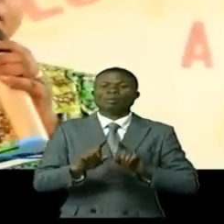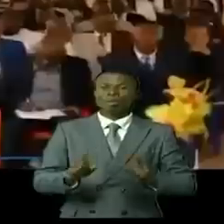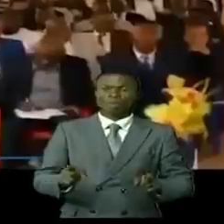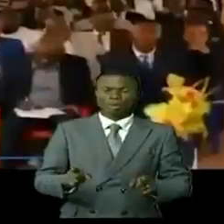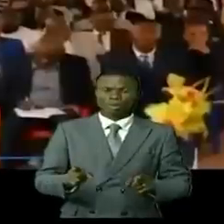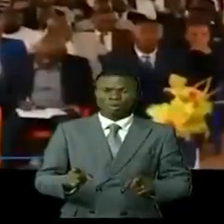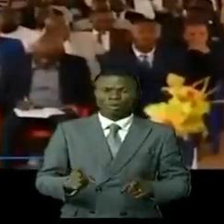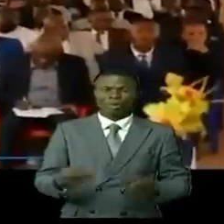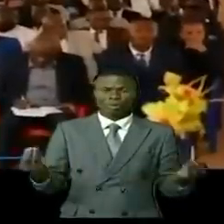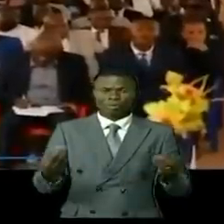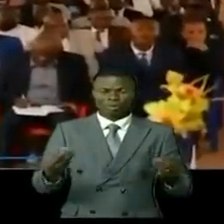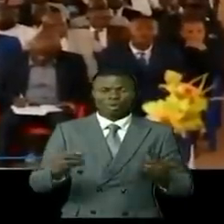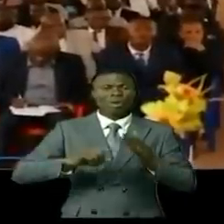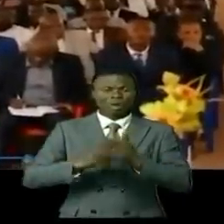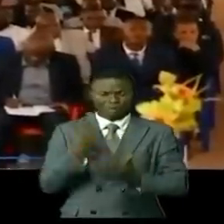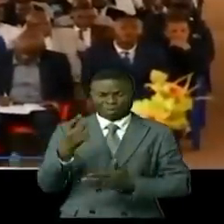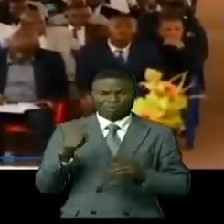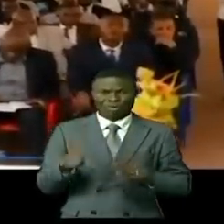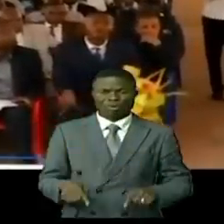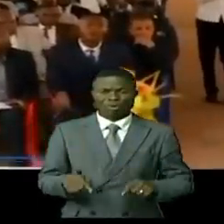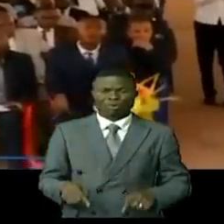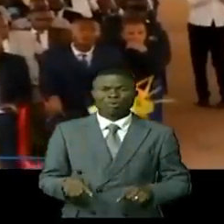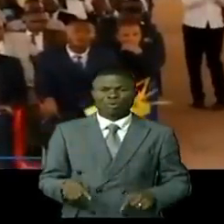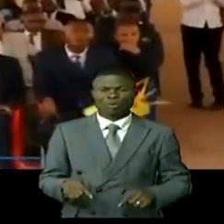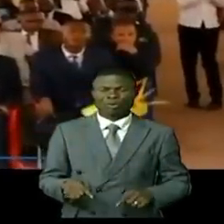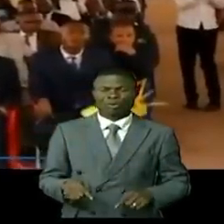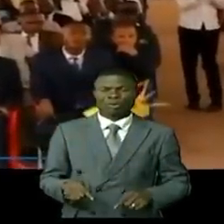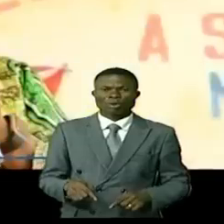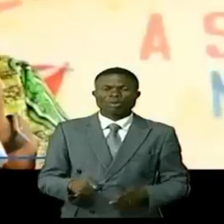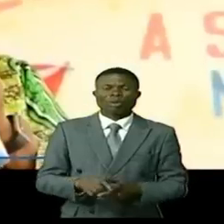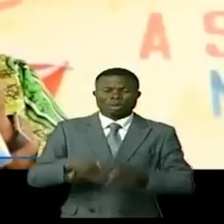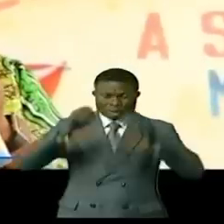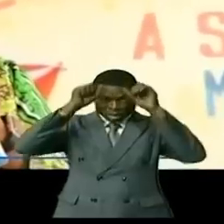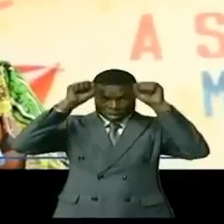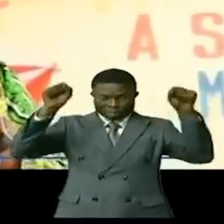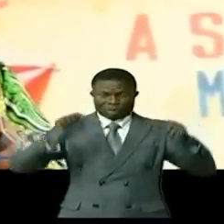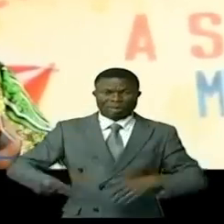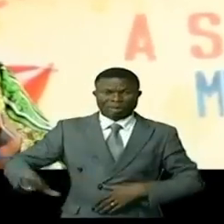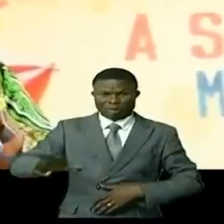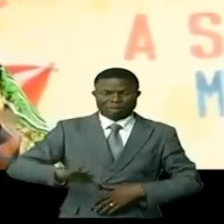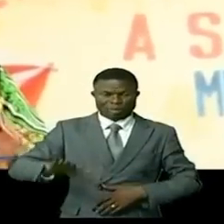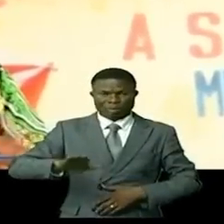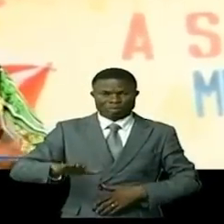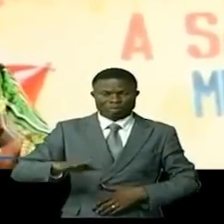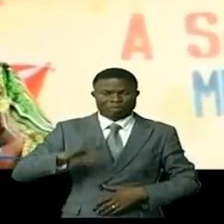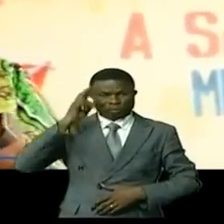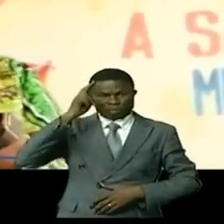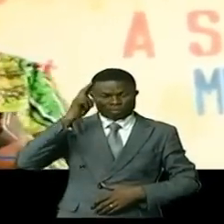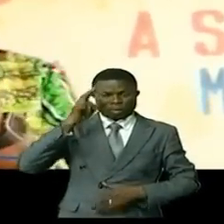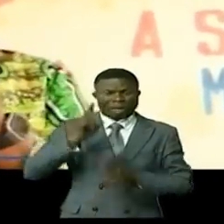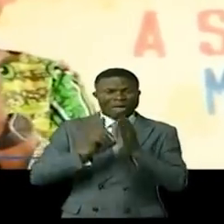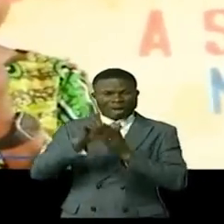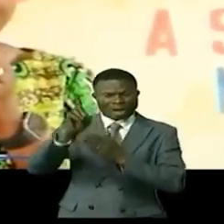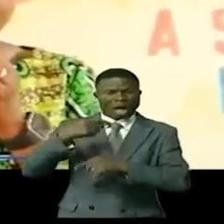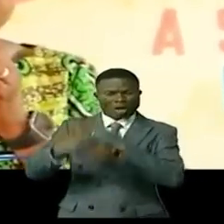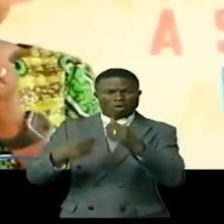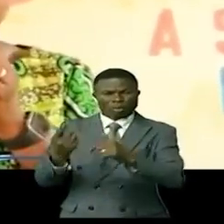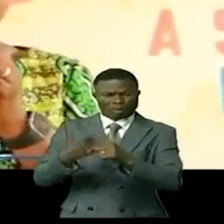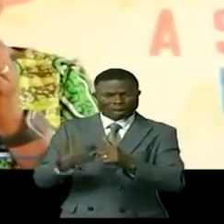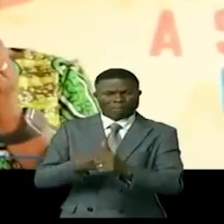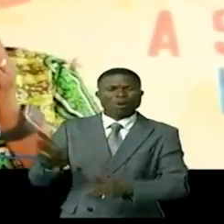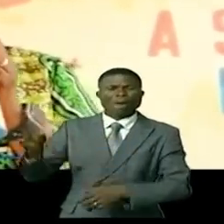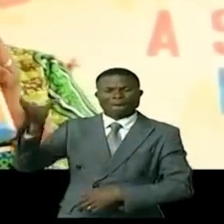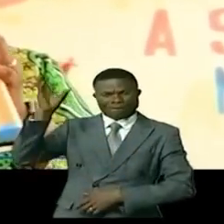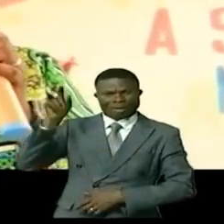Et c'est pour la première fois qu'un président de la République s'est dit « Le développement doit commencer à la base. »